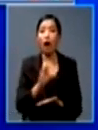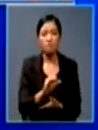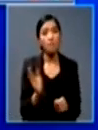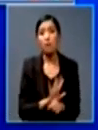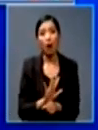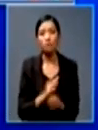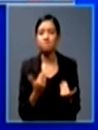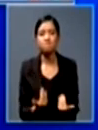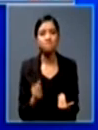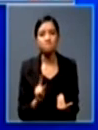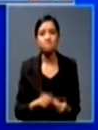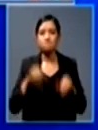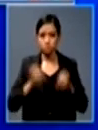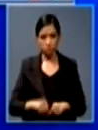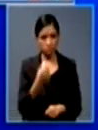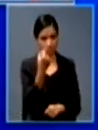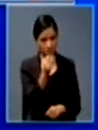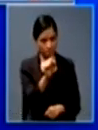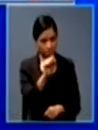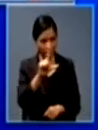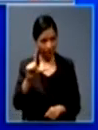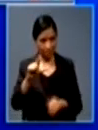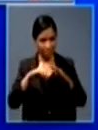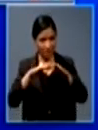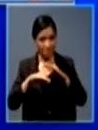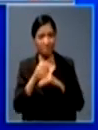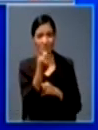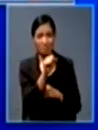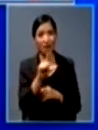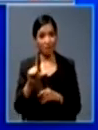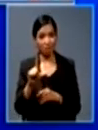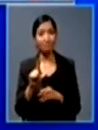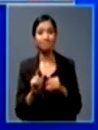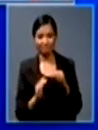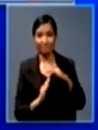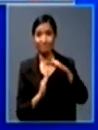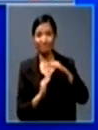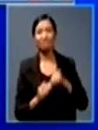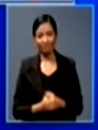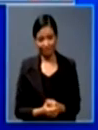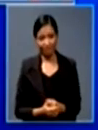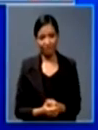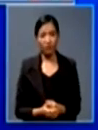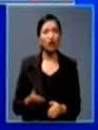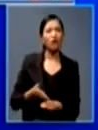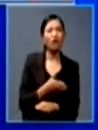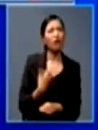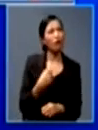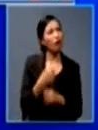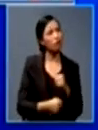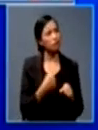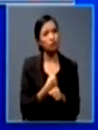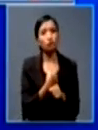ไหร่ล่ะ วันนี้ไม่เกิน10ล้านนะฮะไม่เกิน10ล้านอันเดิมสินเชื่อมันค่อนข้างจะสั้นให้อายุ2